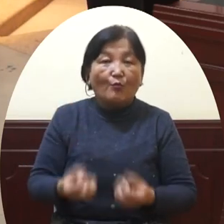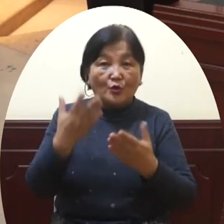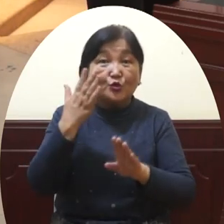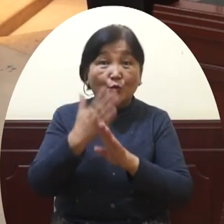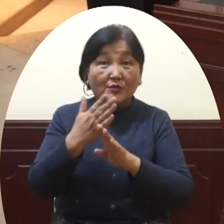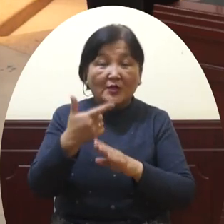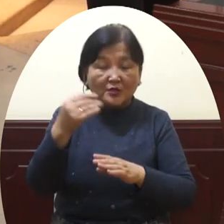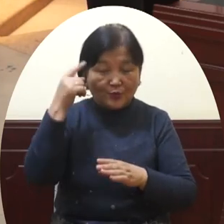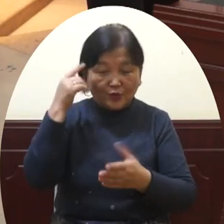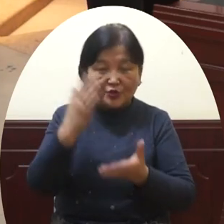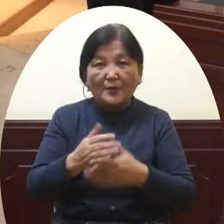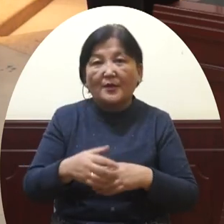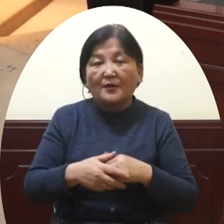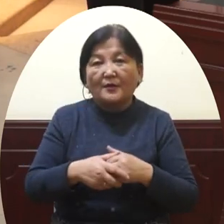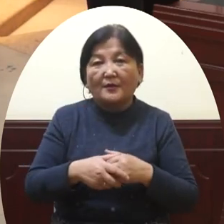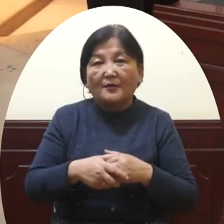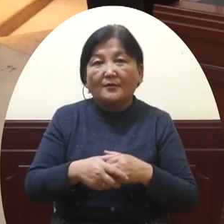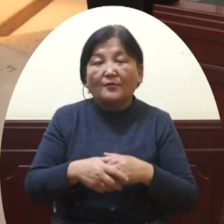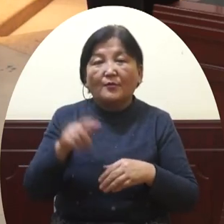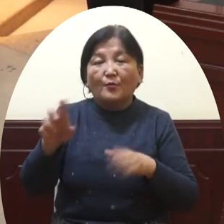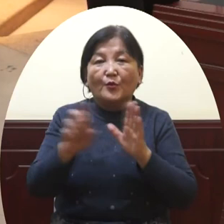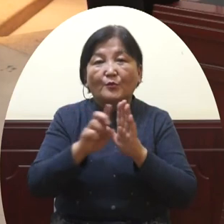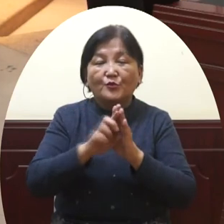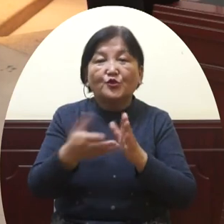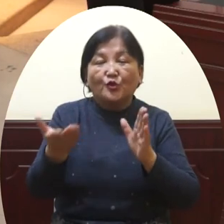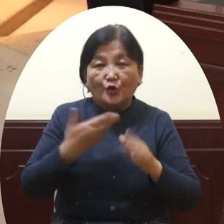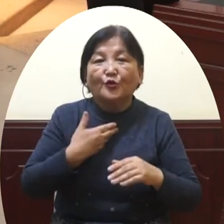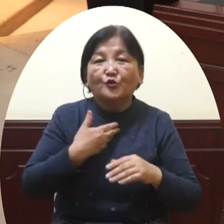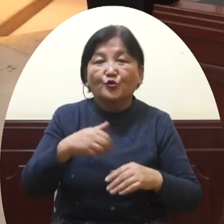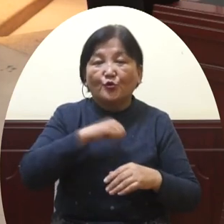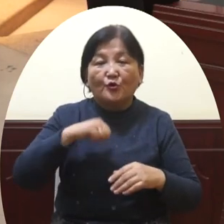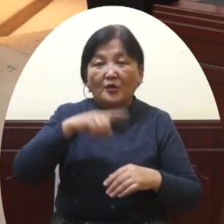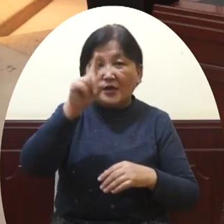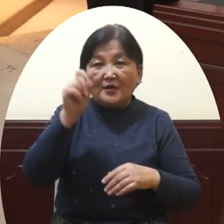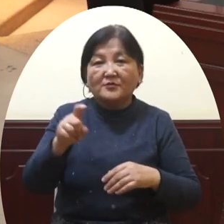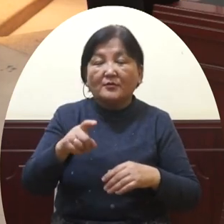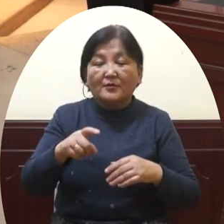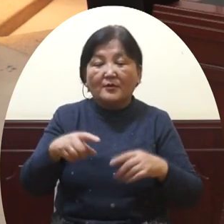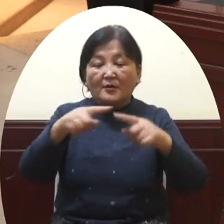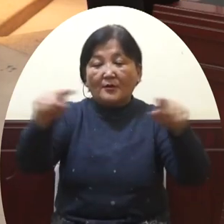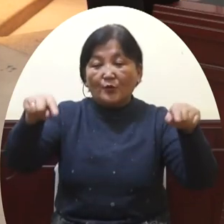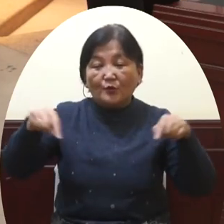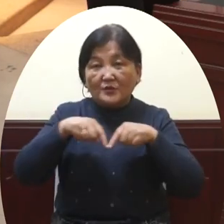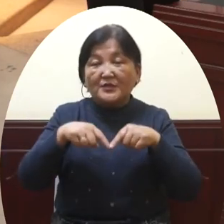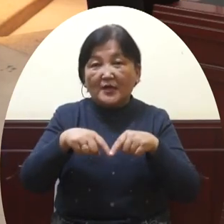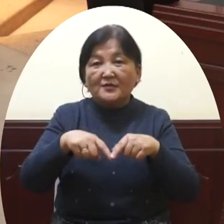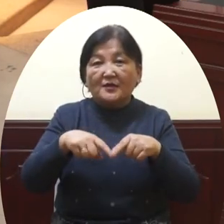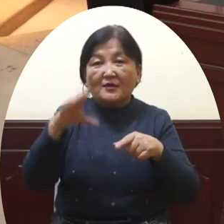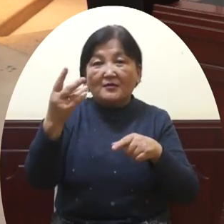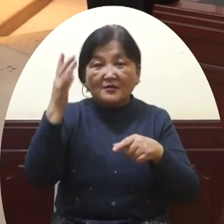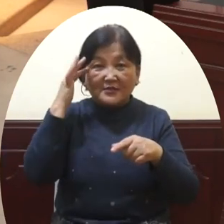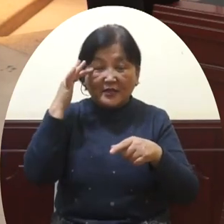ингээд яг энэ асуудлыг илүү тодорхойлж боломжийг олгоод өөрийнхөө асуултыг асуусан саналаа айлсан бүхний төлөө та бүхэнд